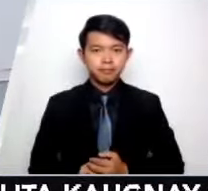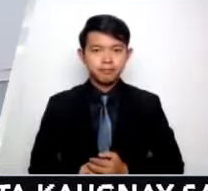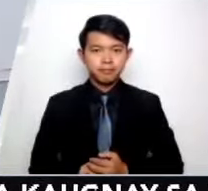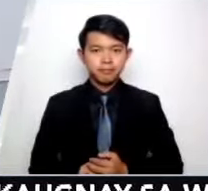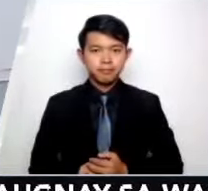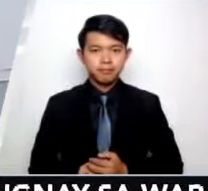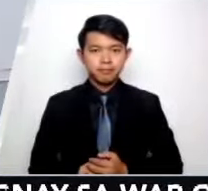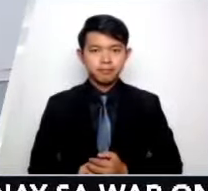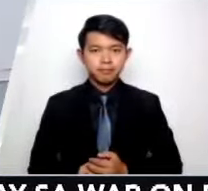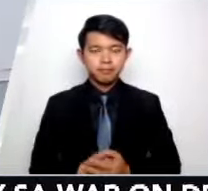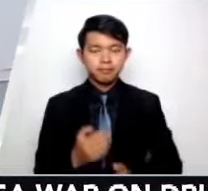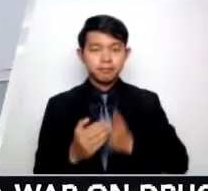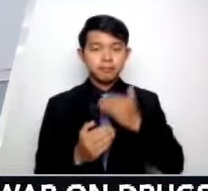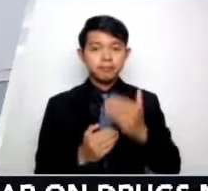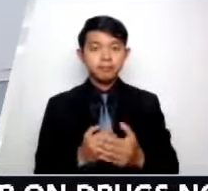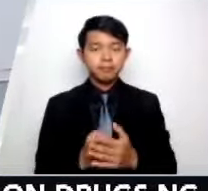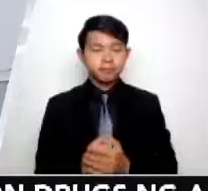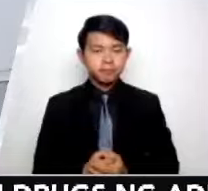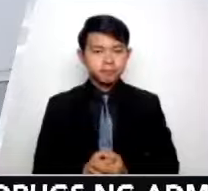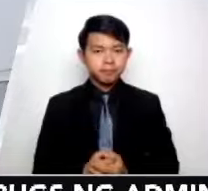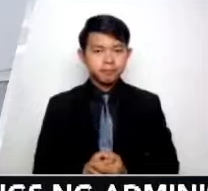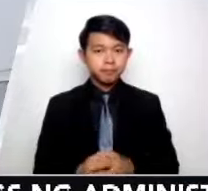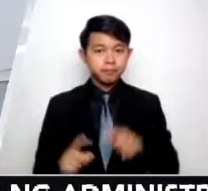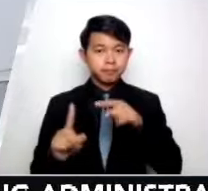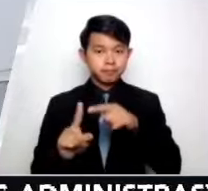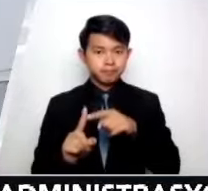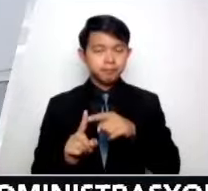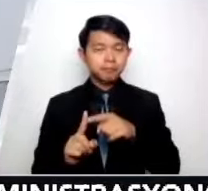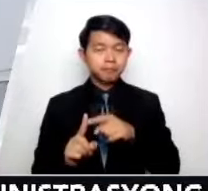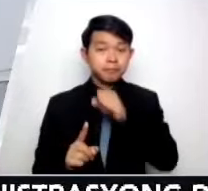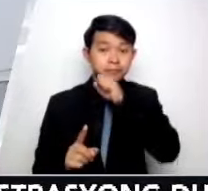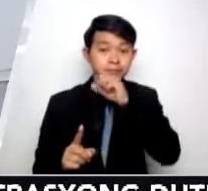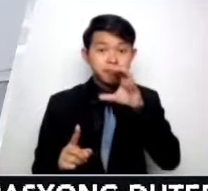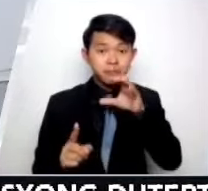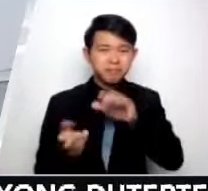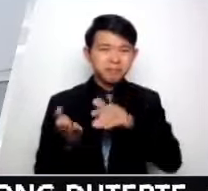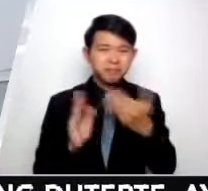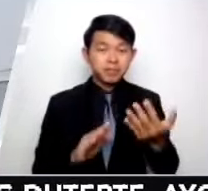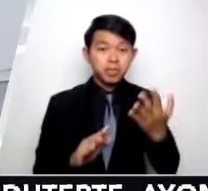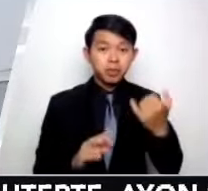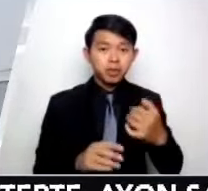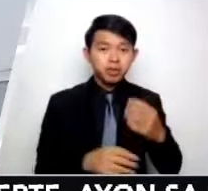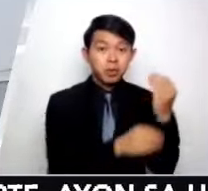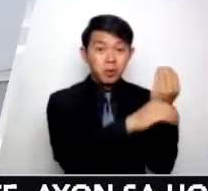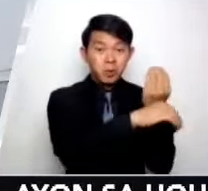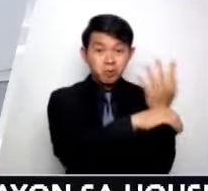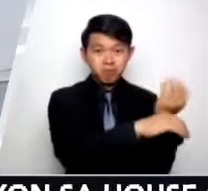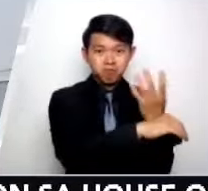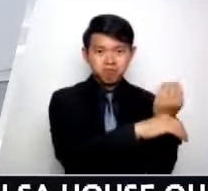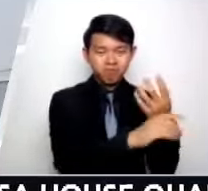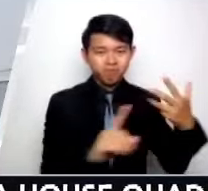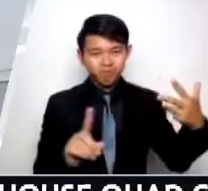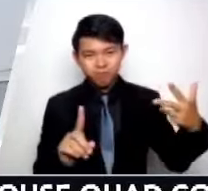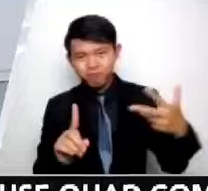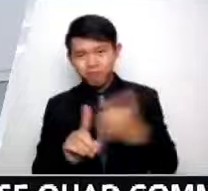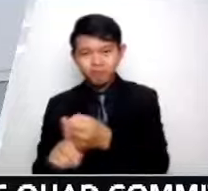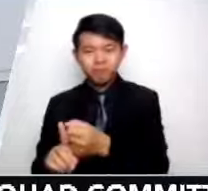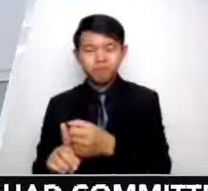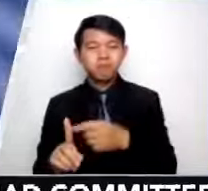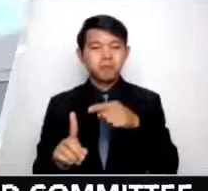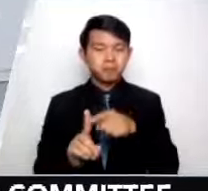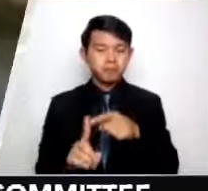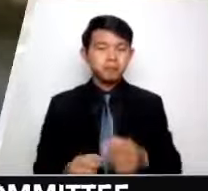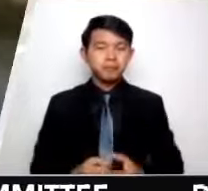Patay ng mabundol ng ambulansya ang isang senior citizen sa Santa Barbara, Pangasinan. Yan at iba pang aksidente sa report ni Oscar